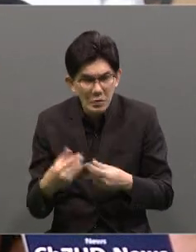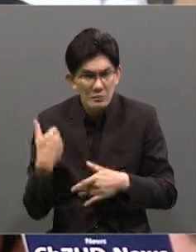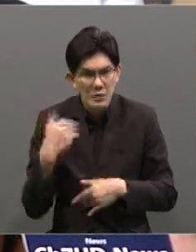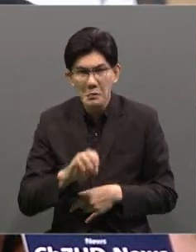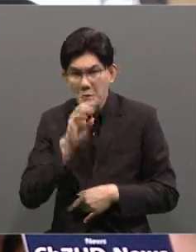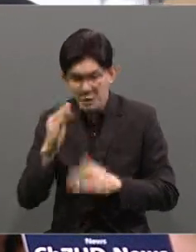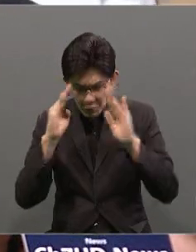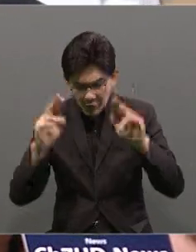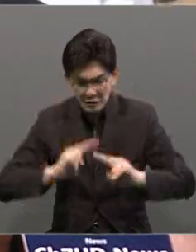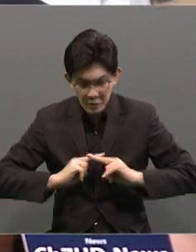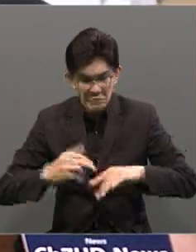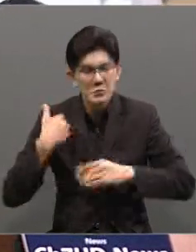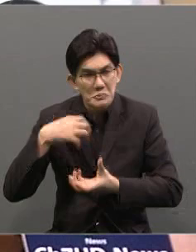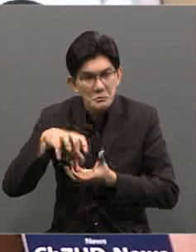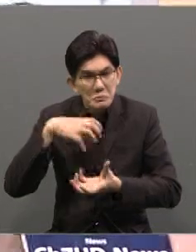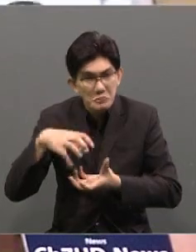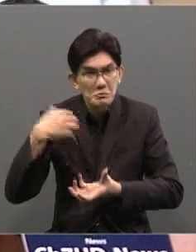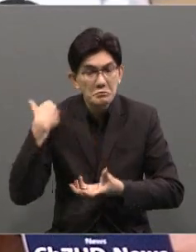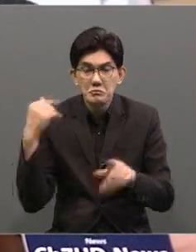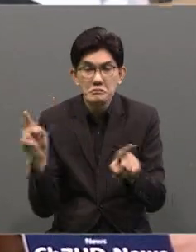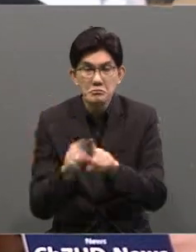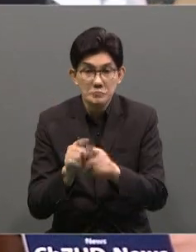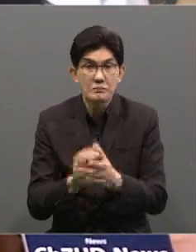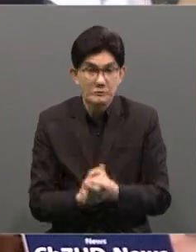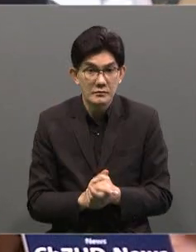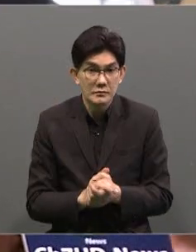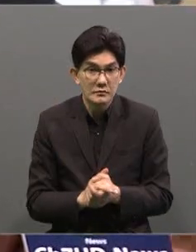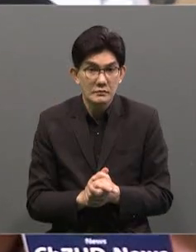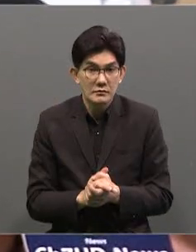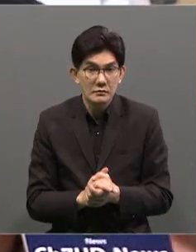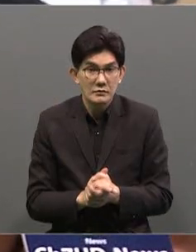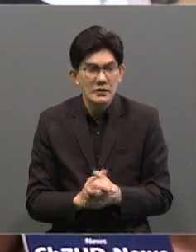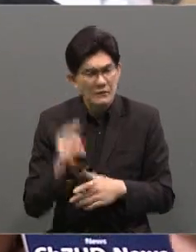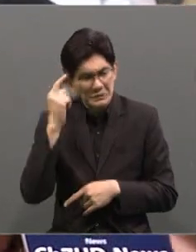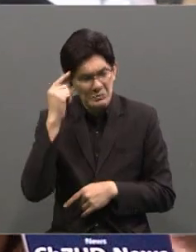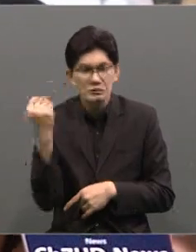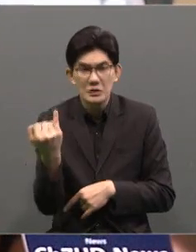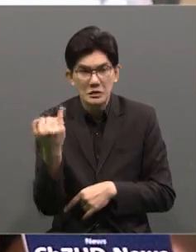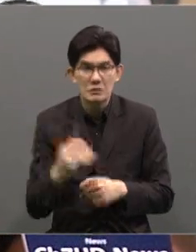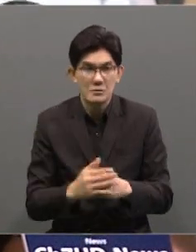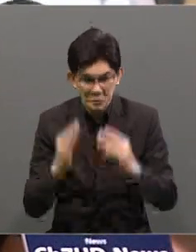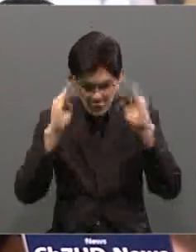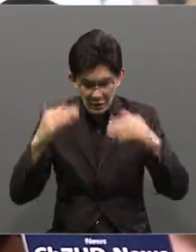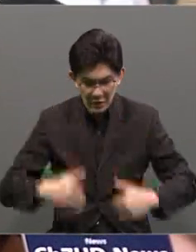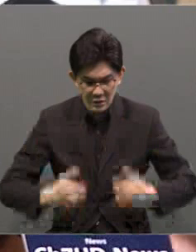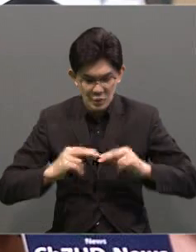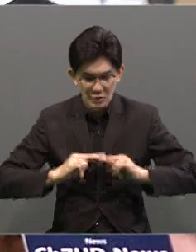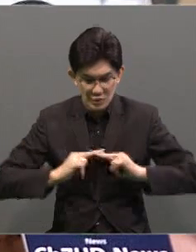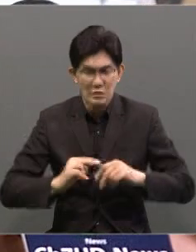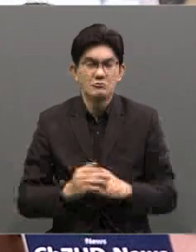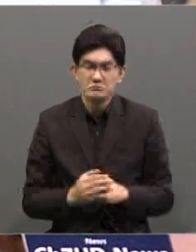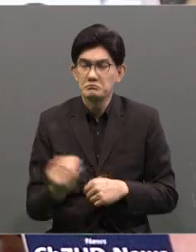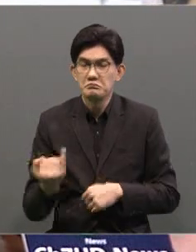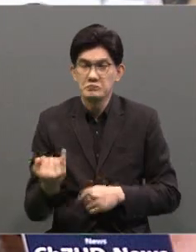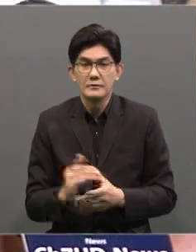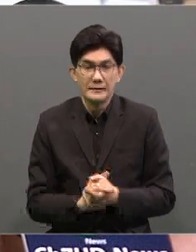บอกเอาประสบการณ์บอกกับพื้นที่น้องๆกับแบบว่าแฟนคลับที่แบบว่าเอ่อมันมันไม่เป็นเรื่องที่ไม่ดีนะมันเป็นประสบการณ์ชีวิตจากของเราเรื่องจริงอะไรอย่างเงี้ย